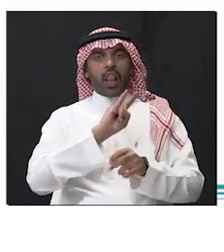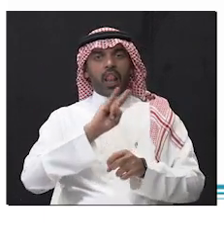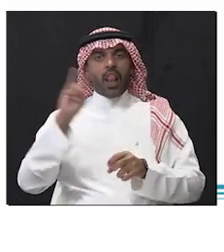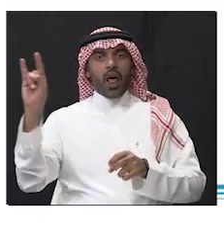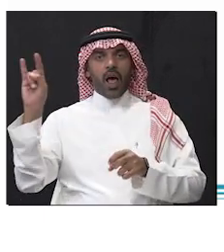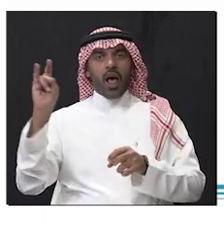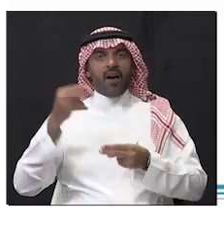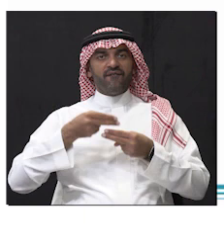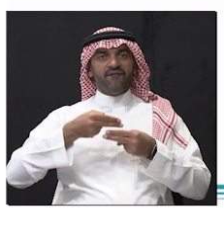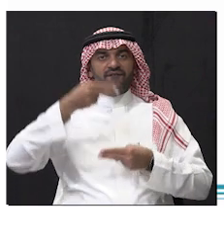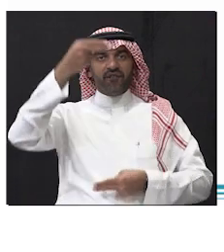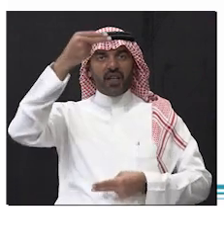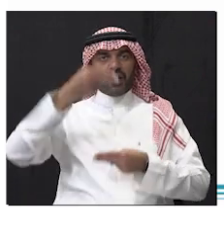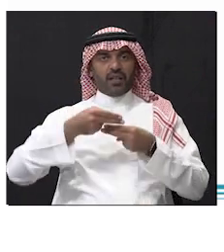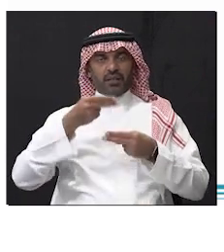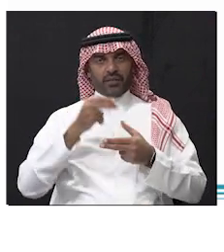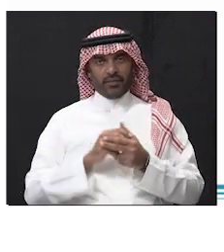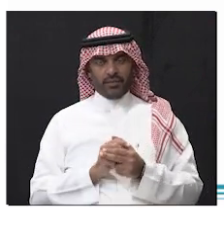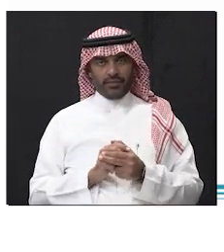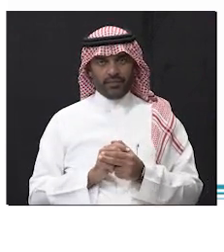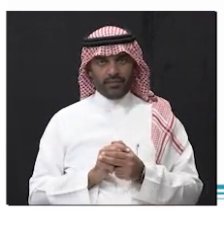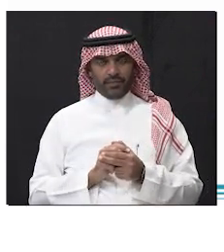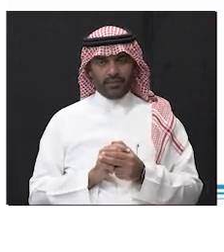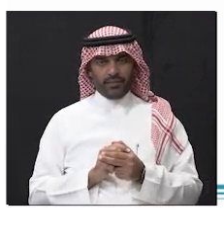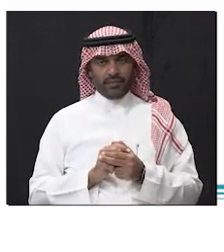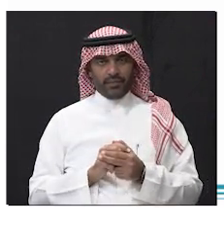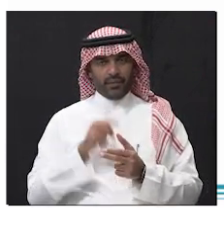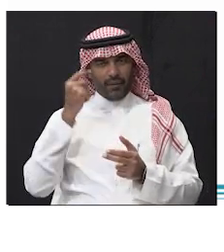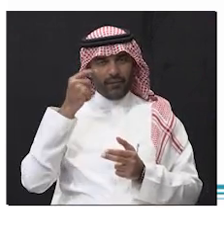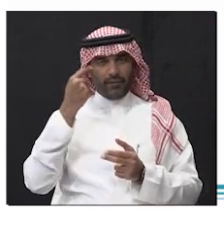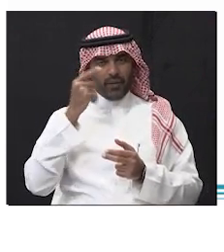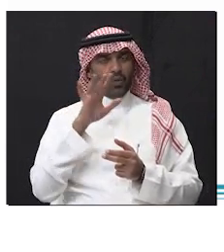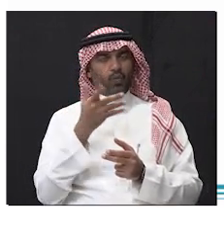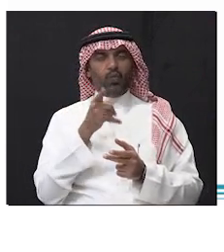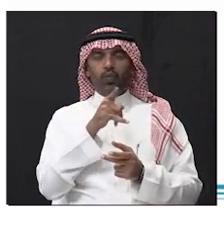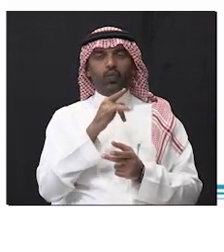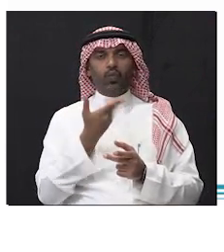صنف الحيوانات اللافقرية. فكر قليلا.